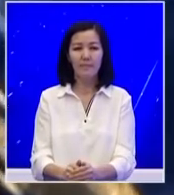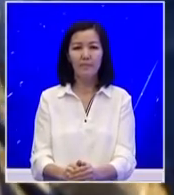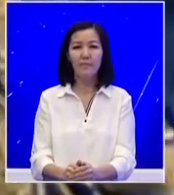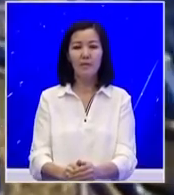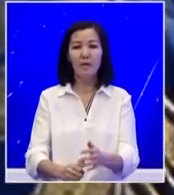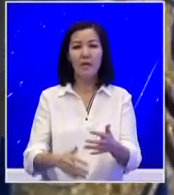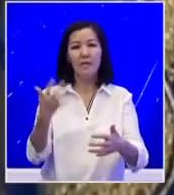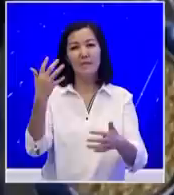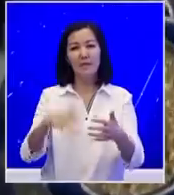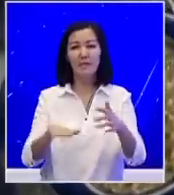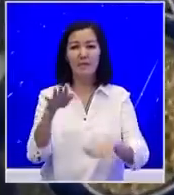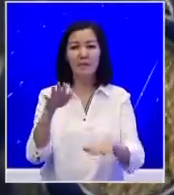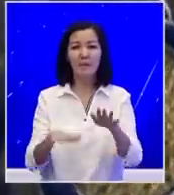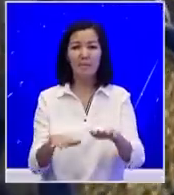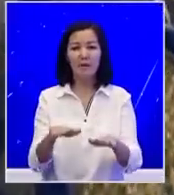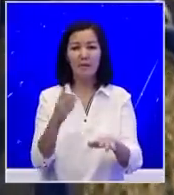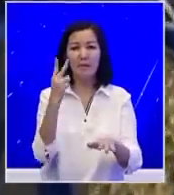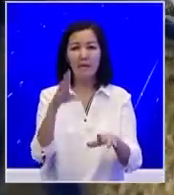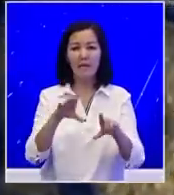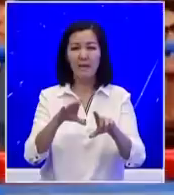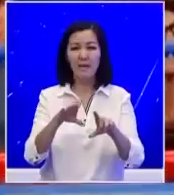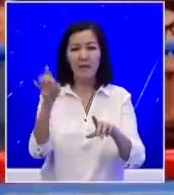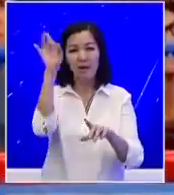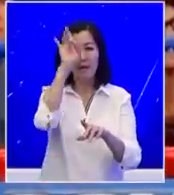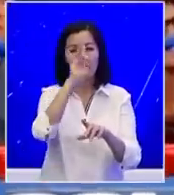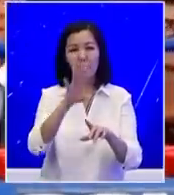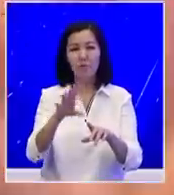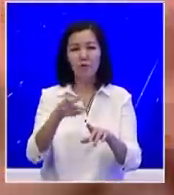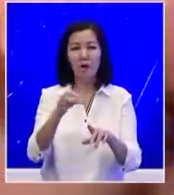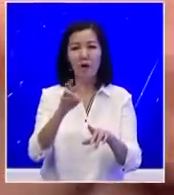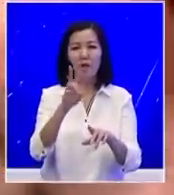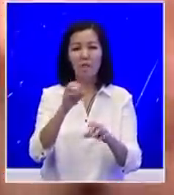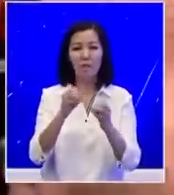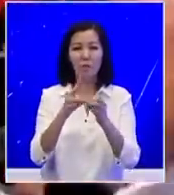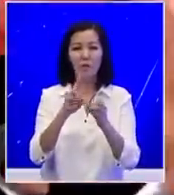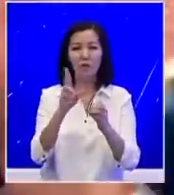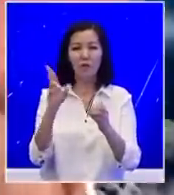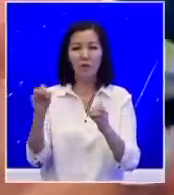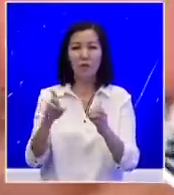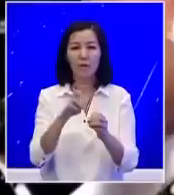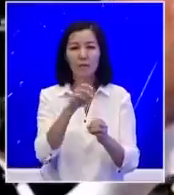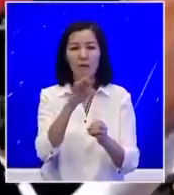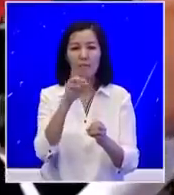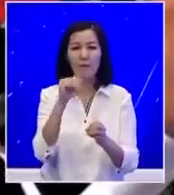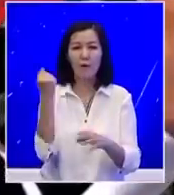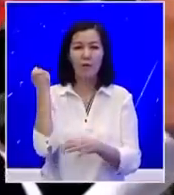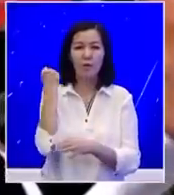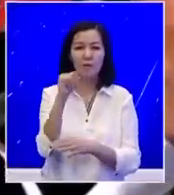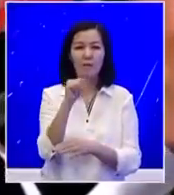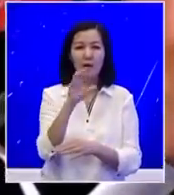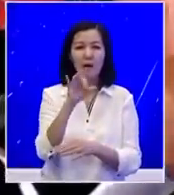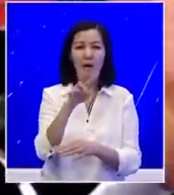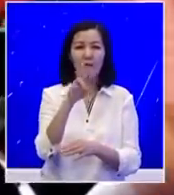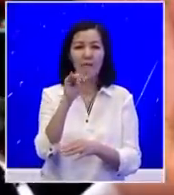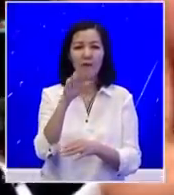Орта салмақтағы IBF және IBO чемпионы Геннадий Головкин 12 қыркүйекте WBA жеңімпазы Сауль